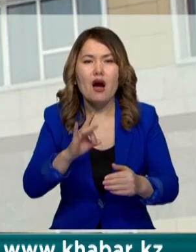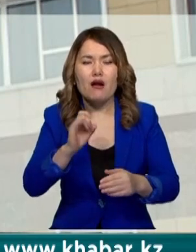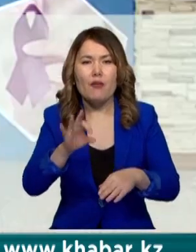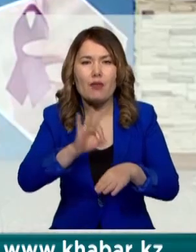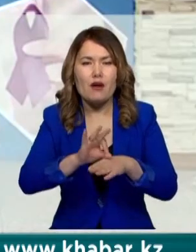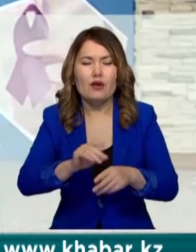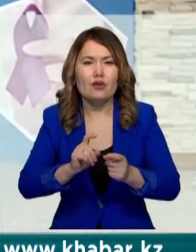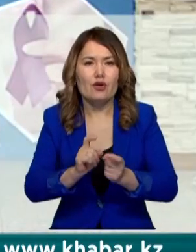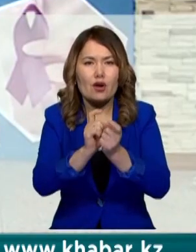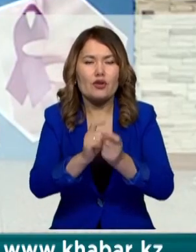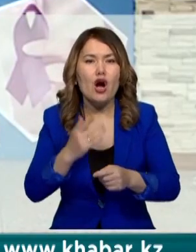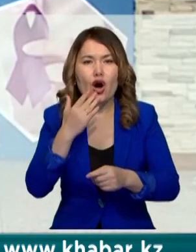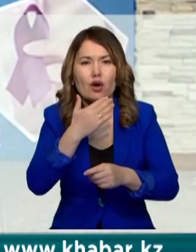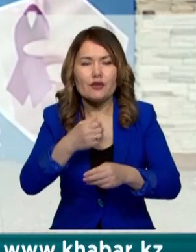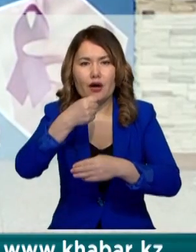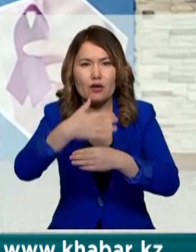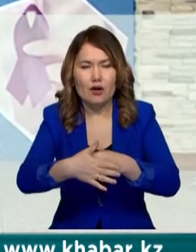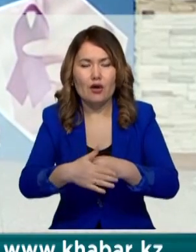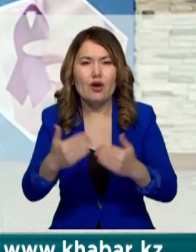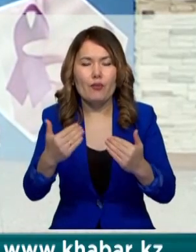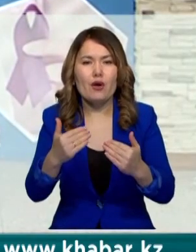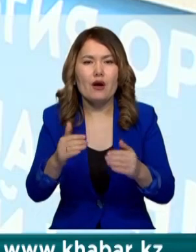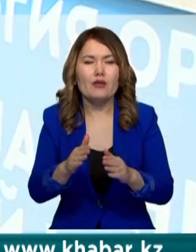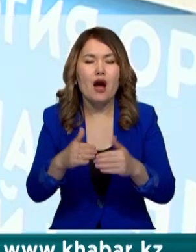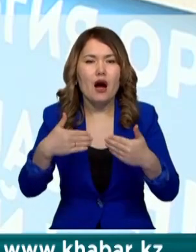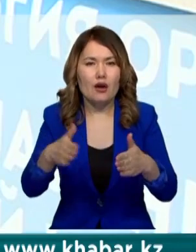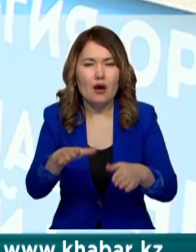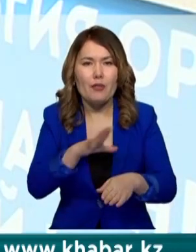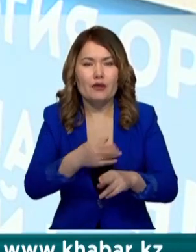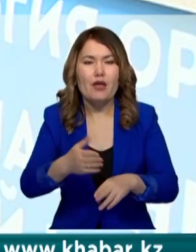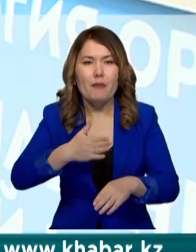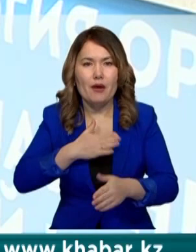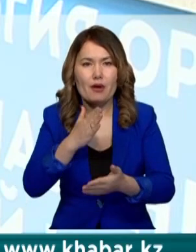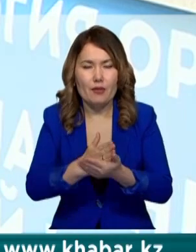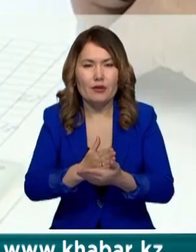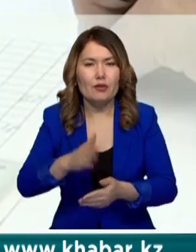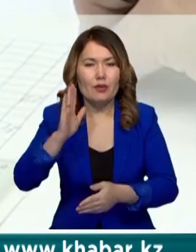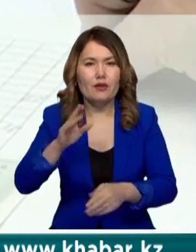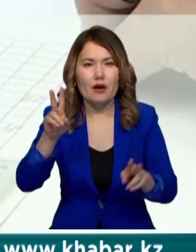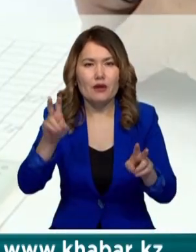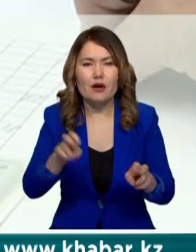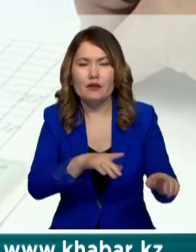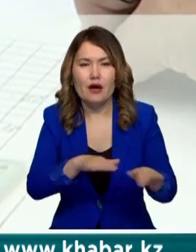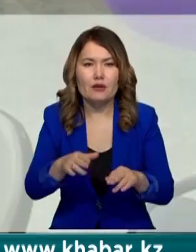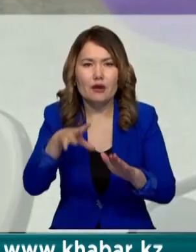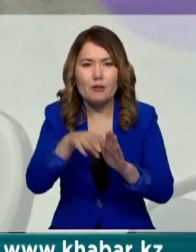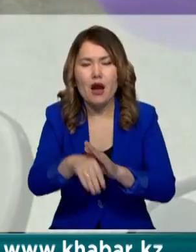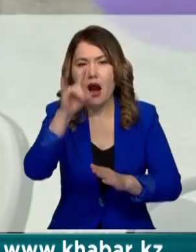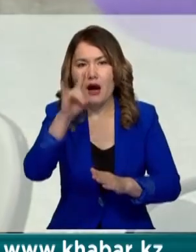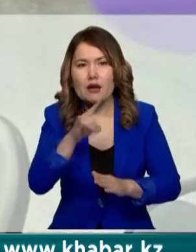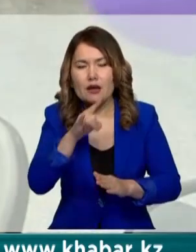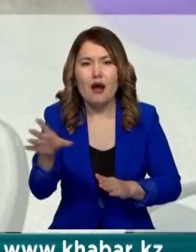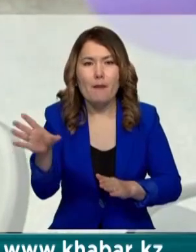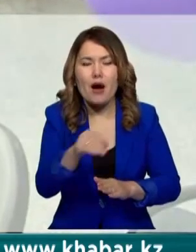ұлттық ғылыми онкология орталығында ашық есік күні ұйымдастырылды. Мен бармын және бар боламын атты акцияның аясында еліміздің